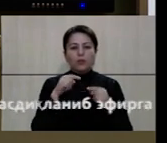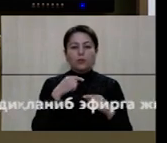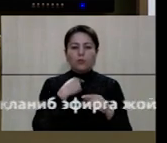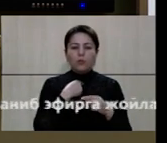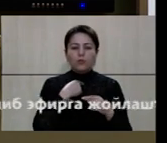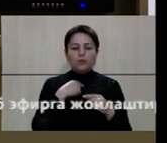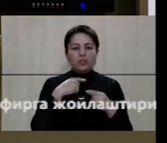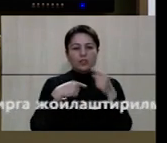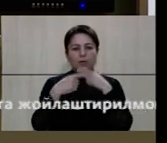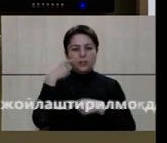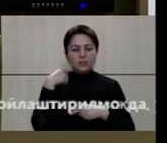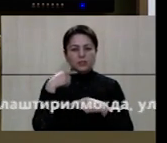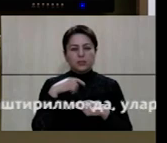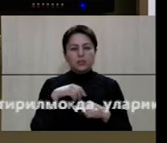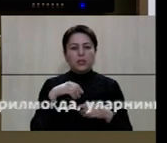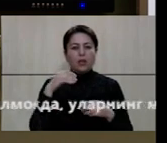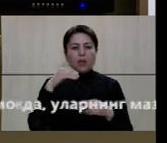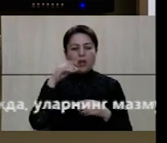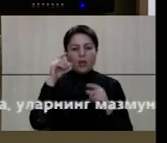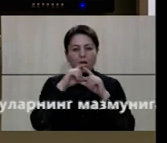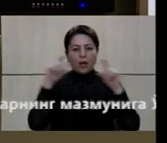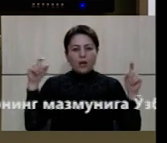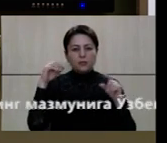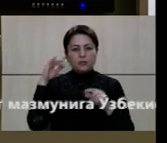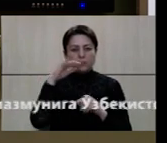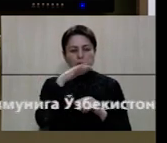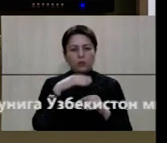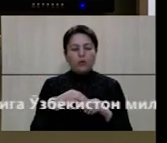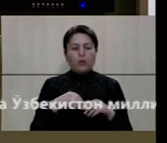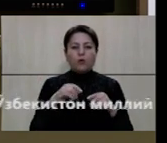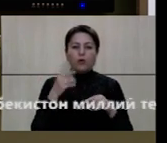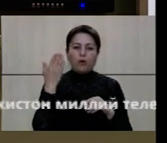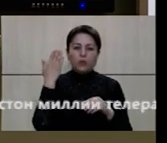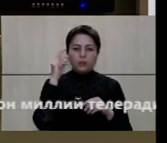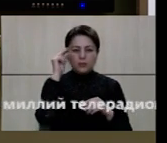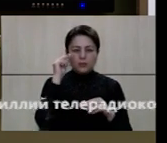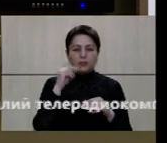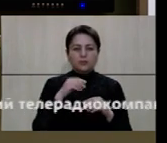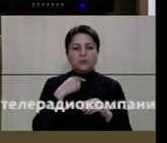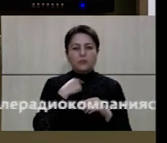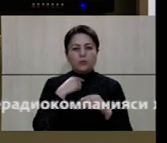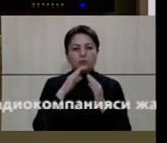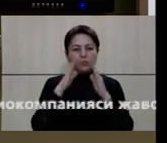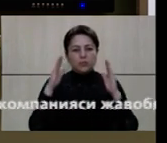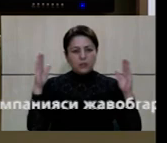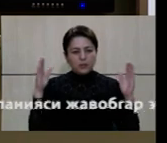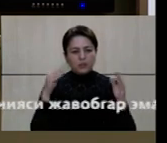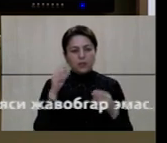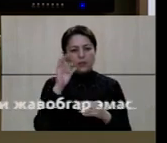qaytishi, aks sado. O'tgan darsda biz siz bilan tovush kattaliklari haqida ma'lumotga ega bo'ldik.